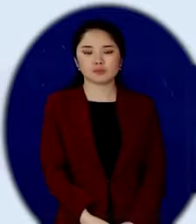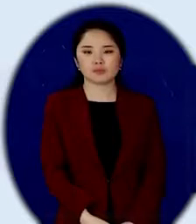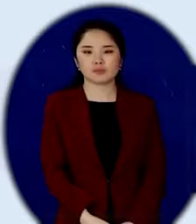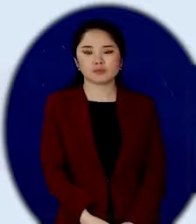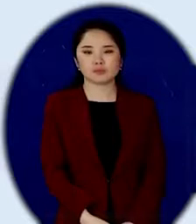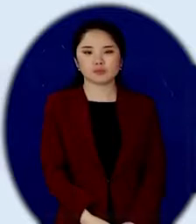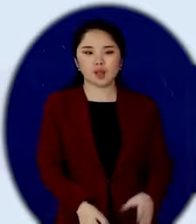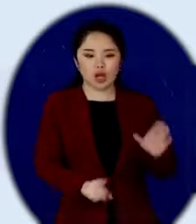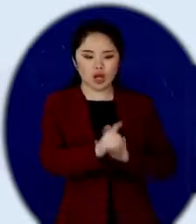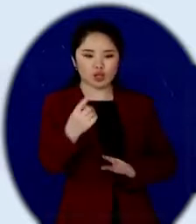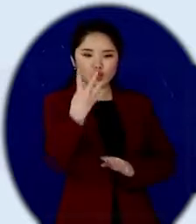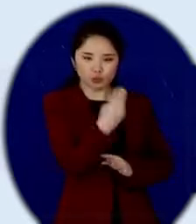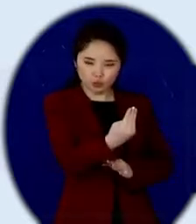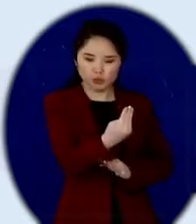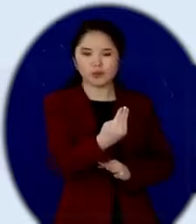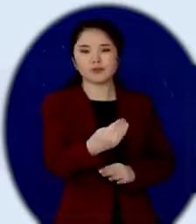Эхний 4